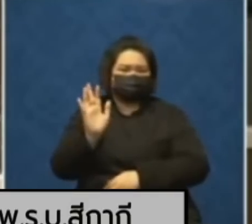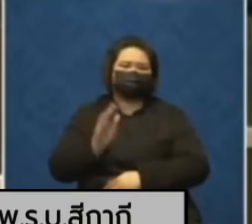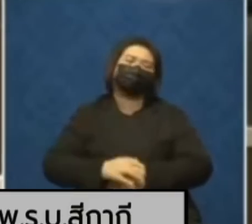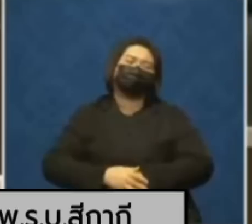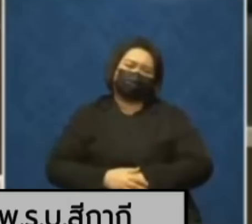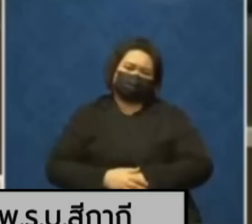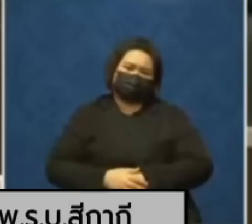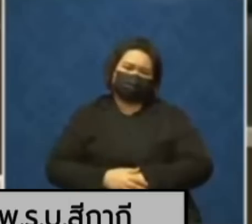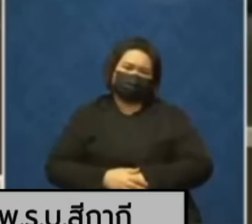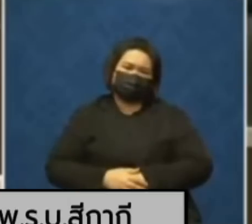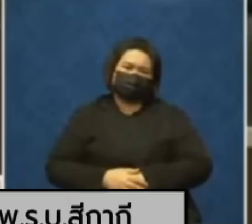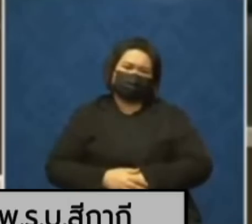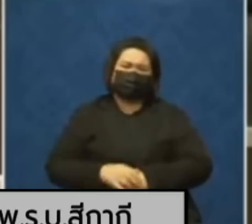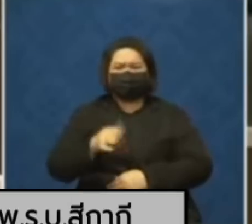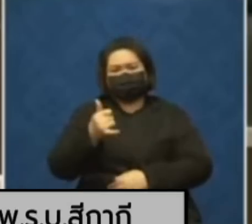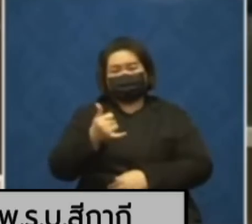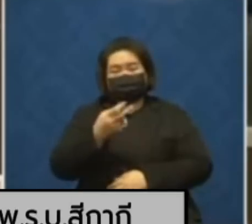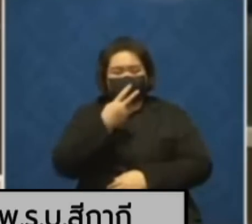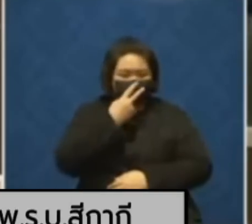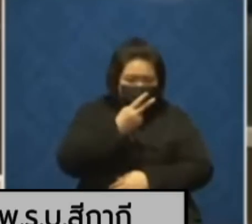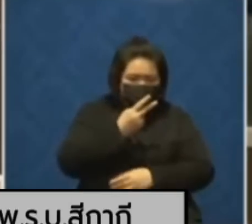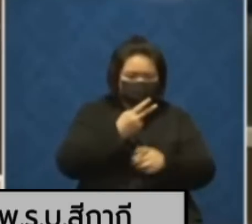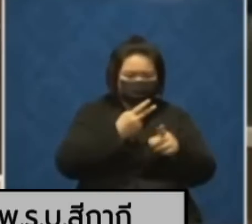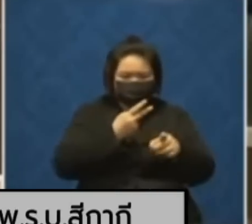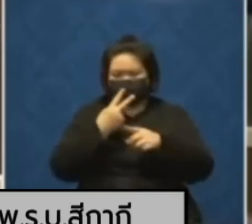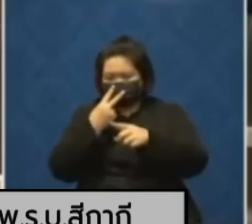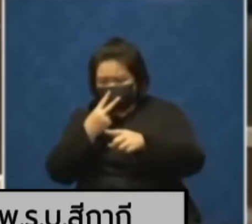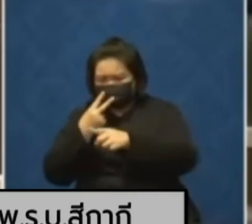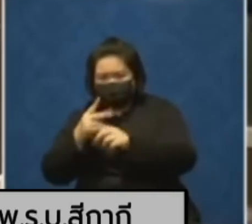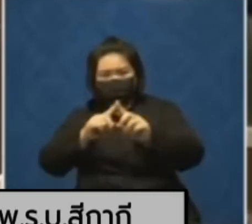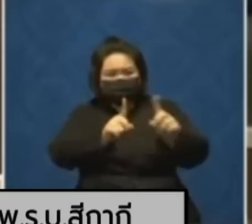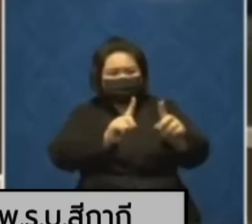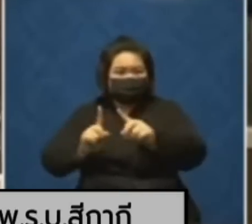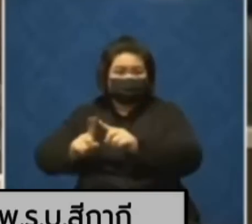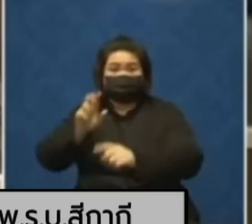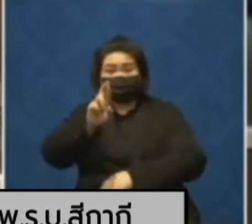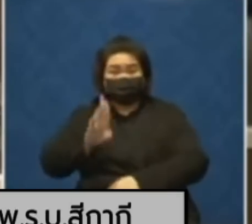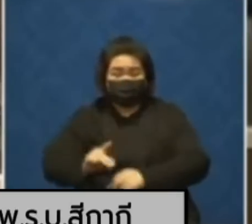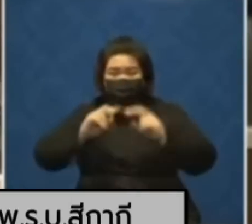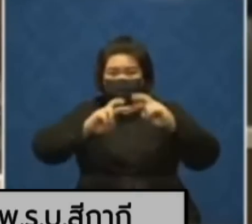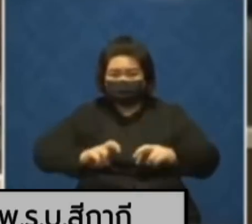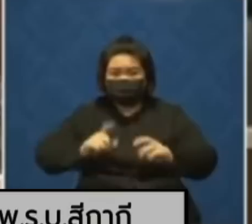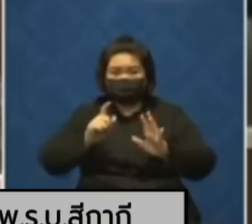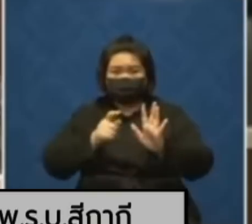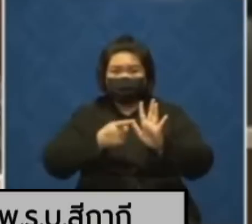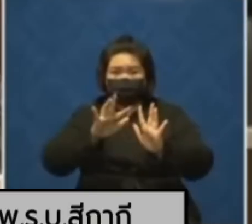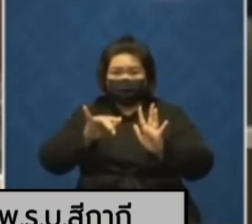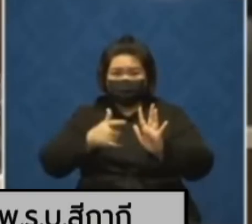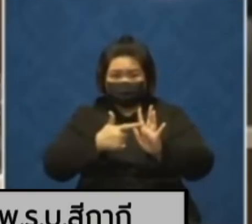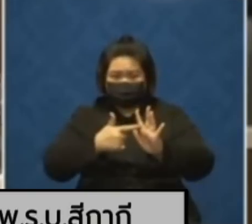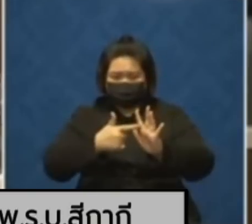มัเป็มุมมองที่อาจจะแตกต่างกัน ในการแก้ปัญหาระบบการสอบสวนคดีอายาให้ดียิงขึ้น